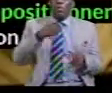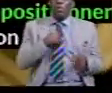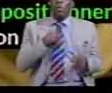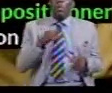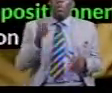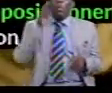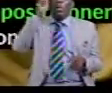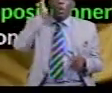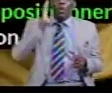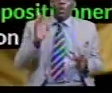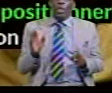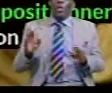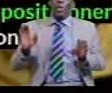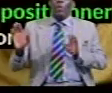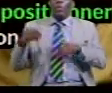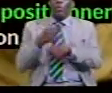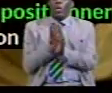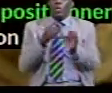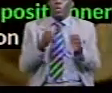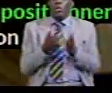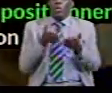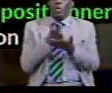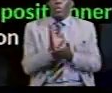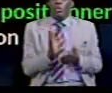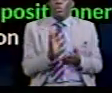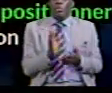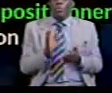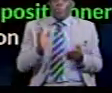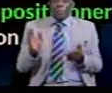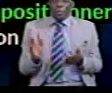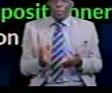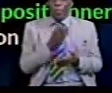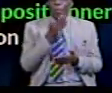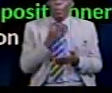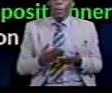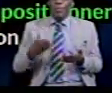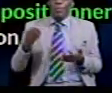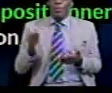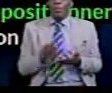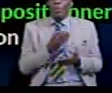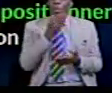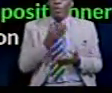Il va me prendre, il va m'arranger, il va me